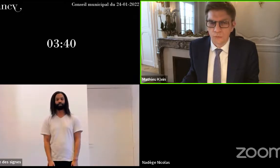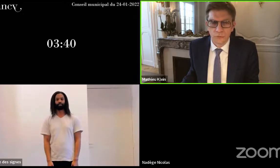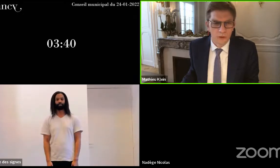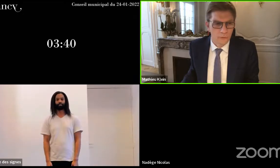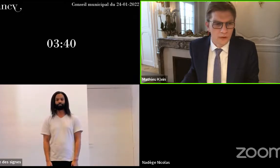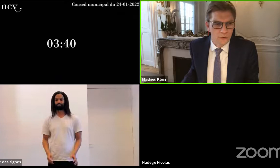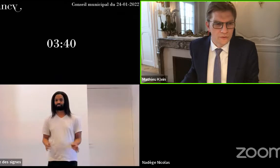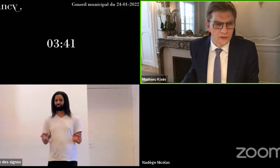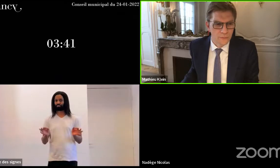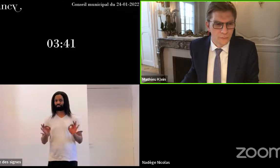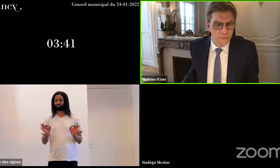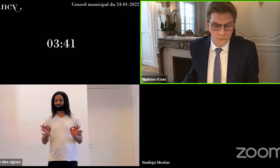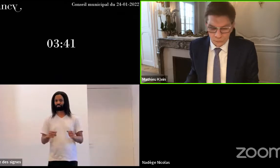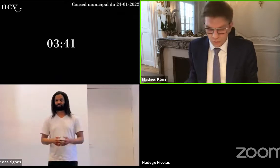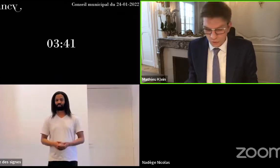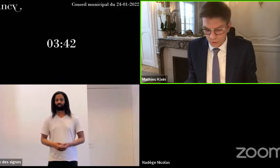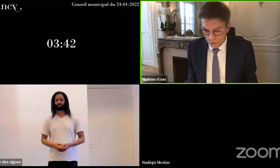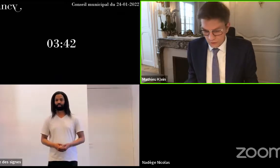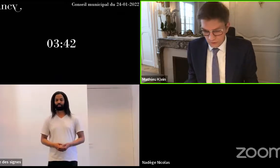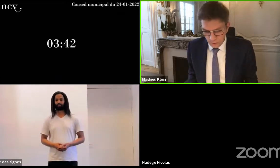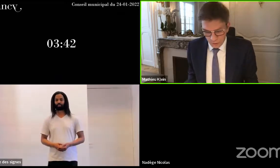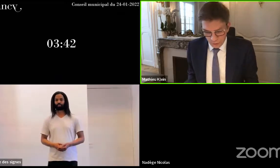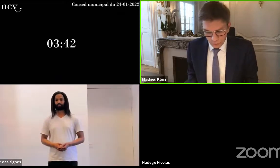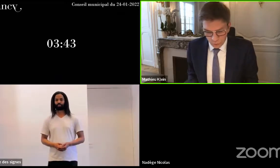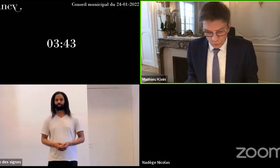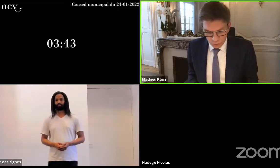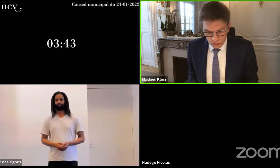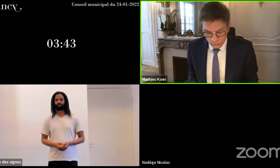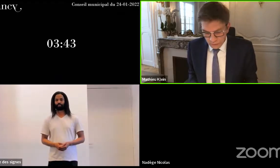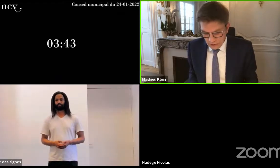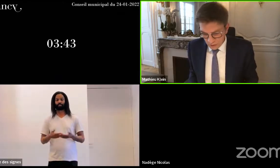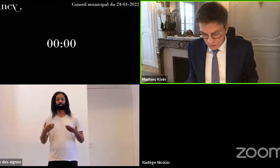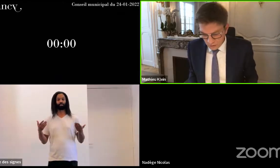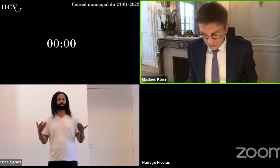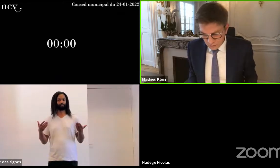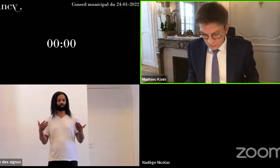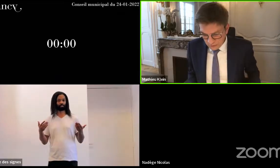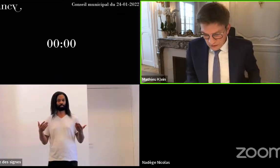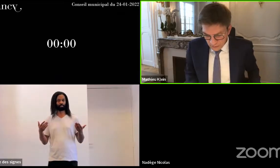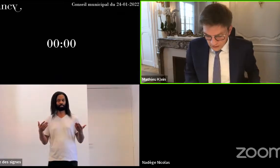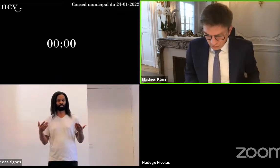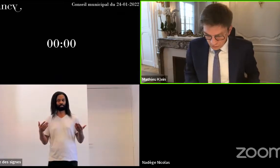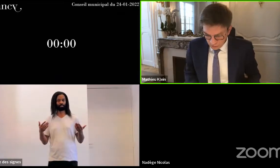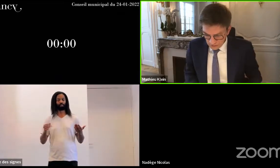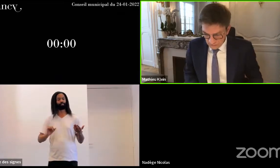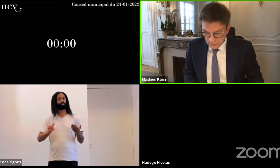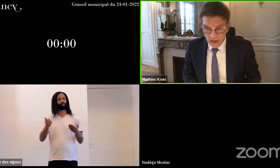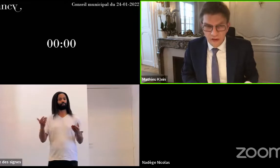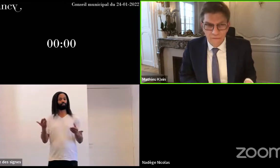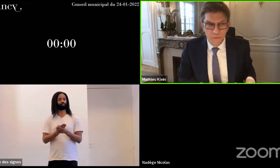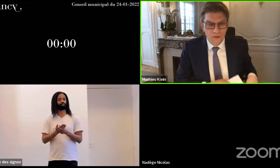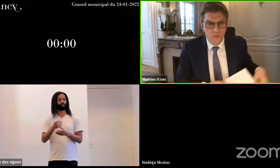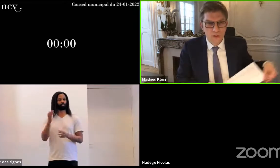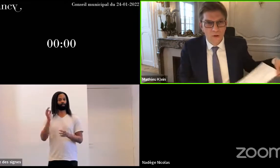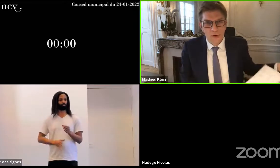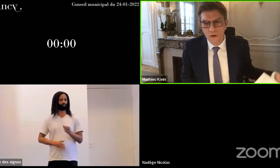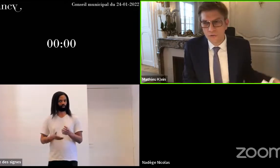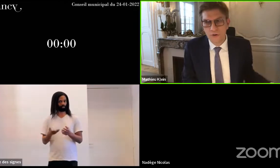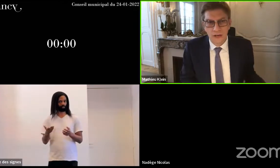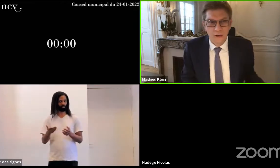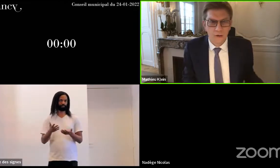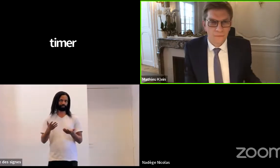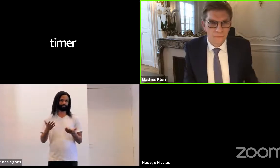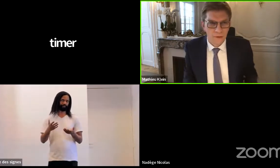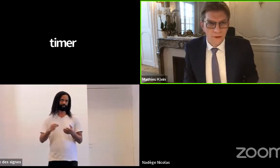Non plus. Alors, quelques éléments peut-être pour conclure cette première délibération, cette première information. D'abord,